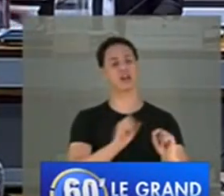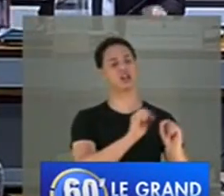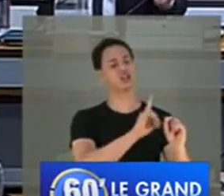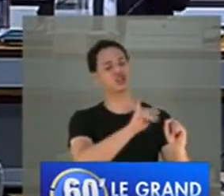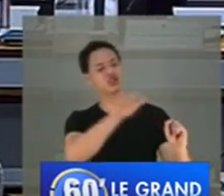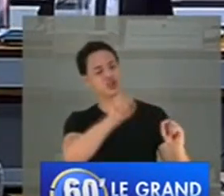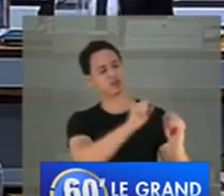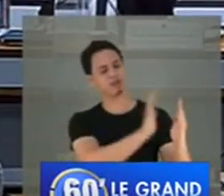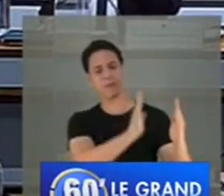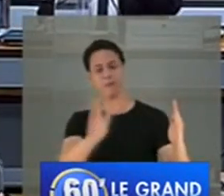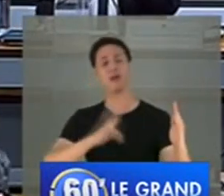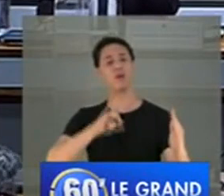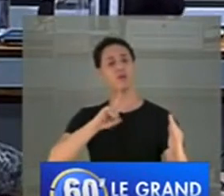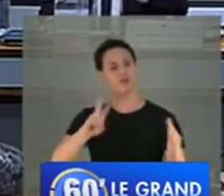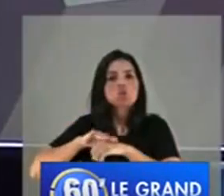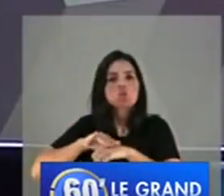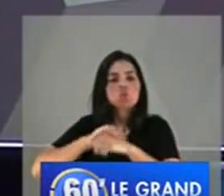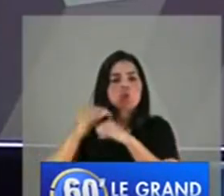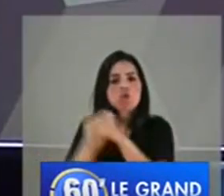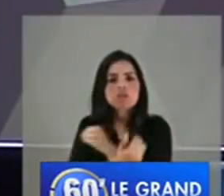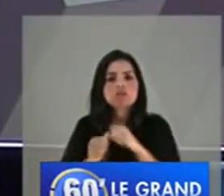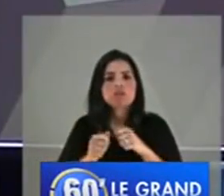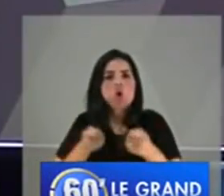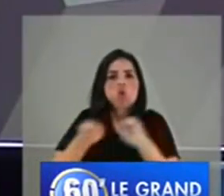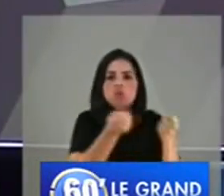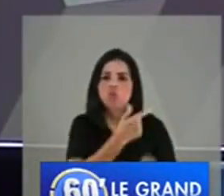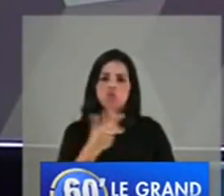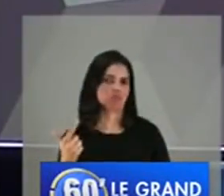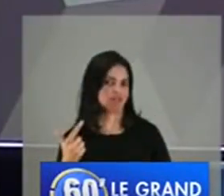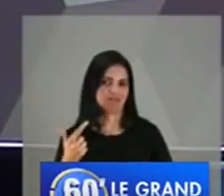mais finalement écartées à pau